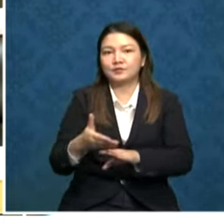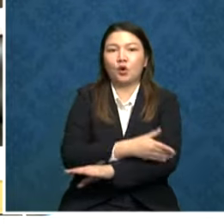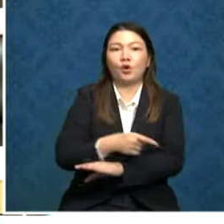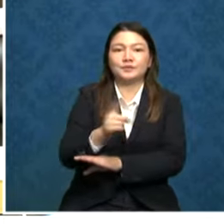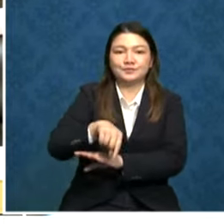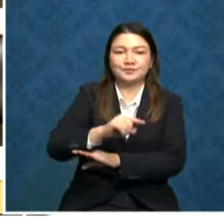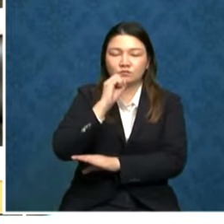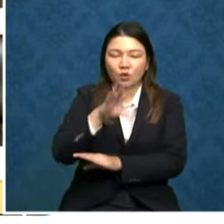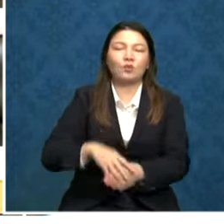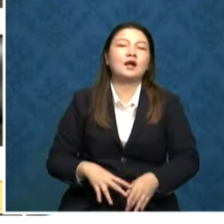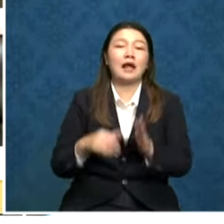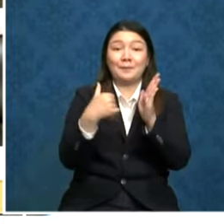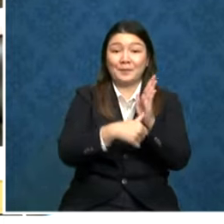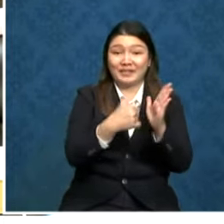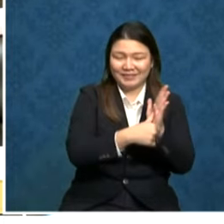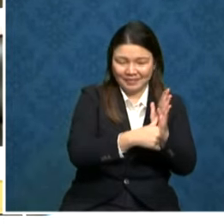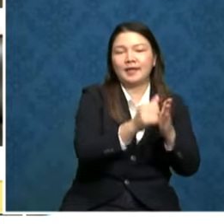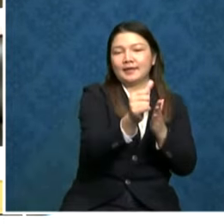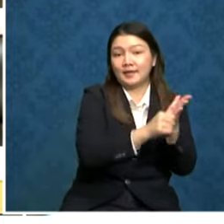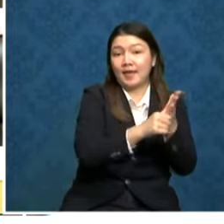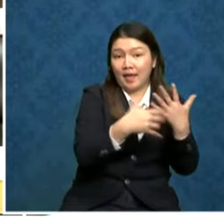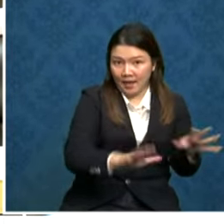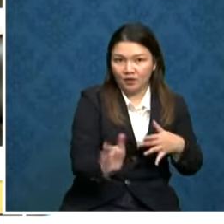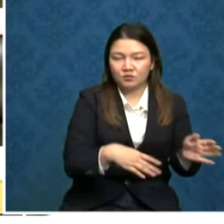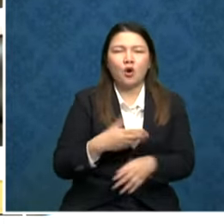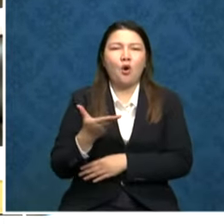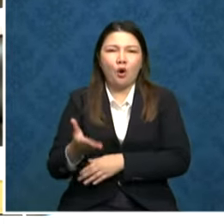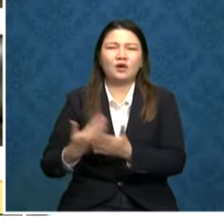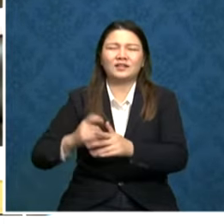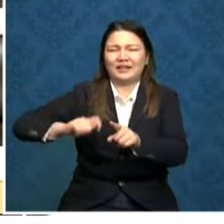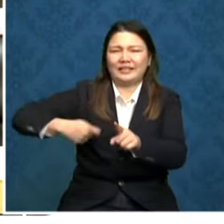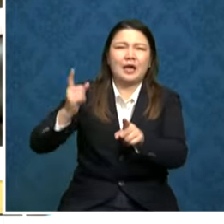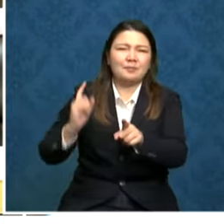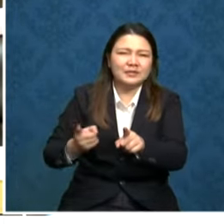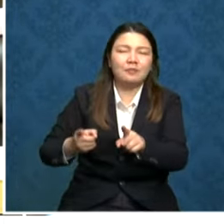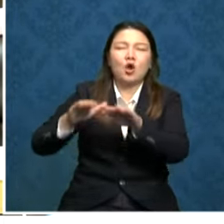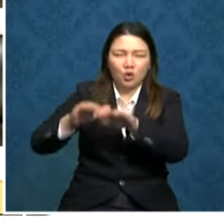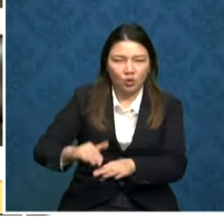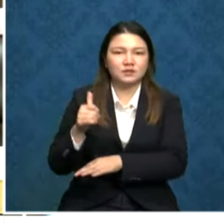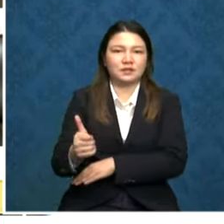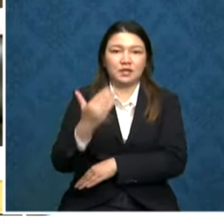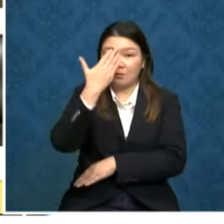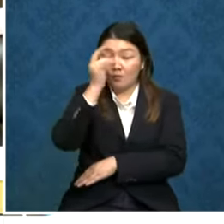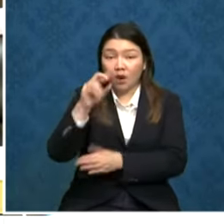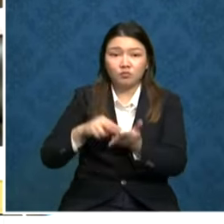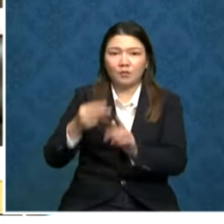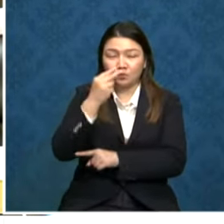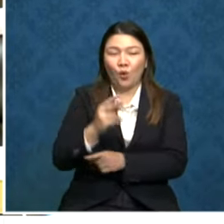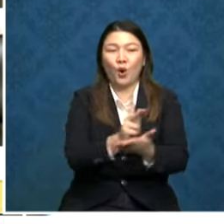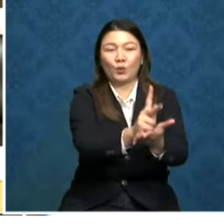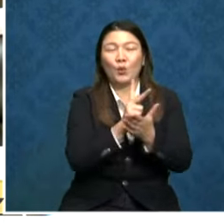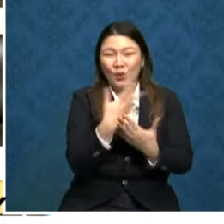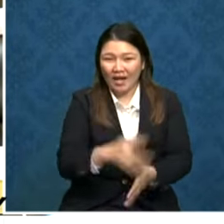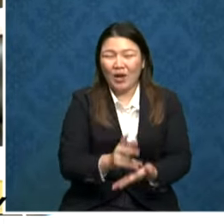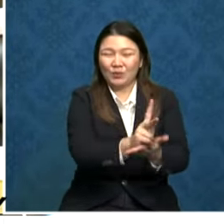ในการปฏิรูประบบภาษีแล้วเราอยากจะเห็นในเรื่องของการลดรายจ่ายประจำด้วยครับทำอย่างไรที่เราจะมั่นใจได้ว่าหากจะต้องกู้แล้วไม่ได้